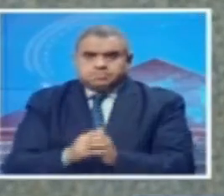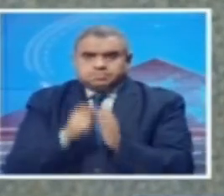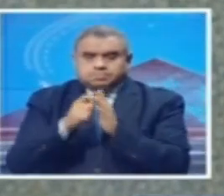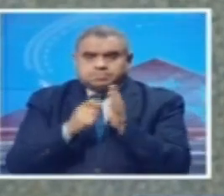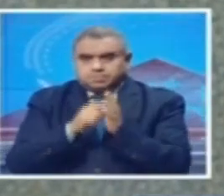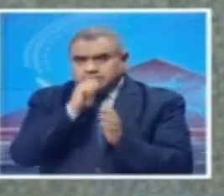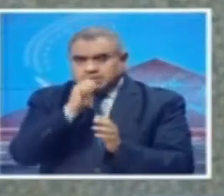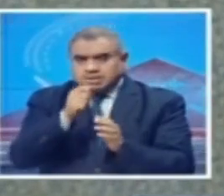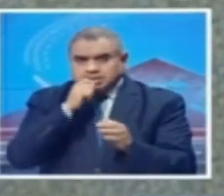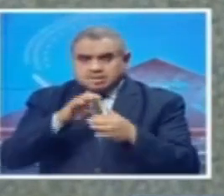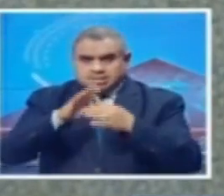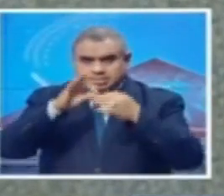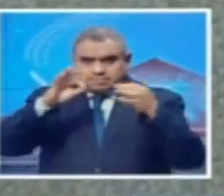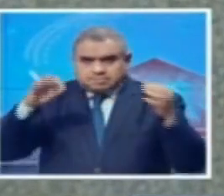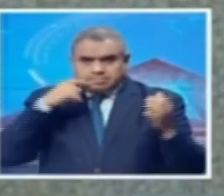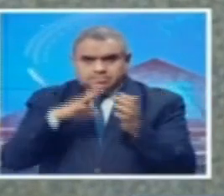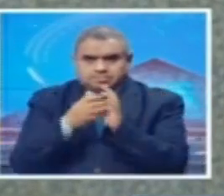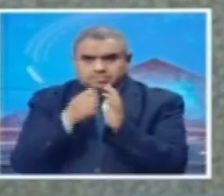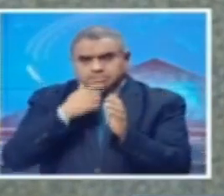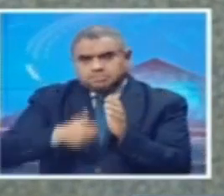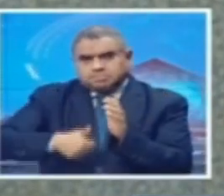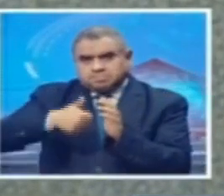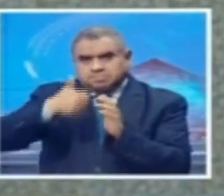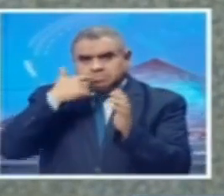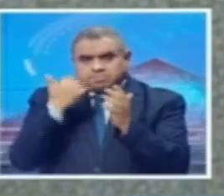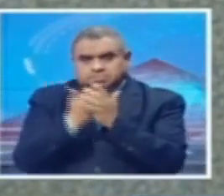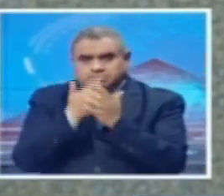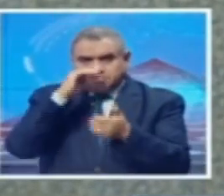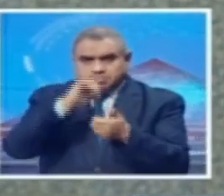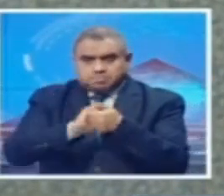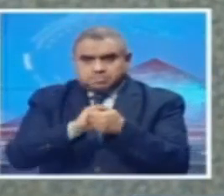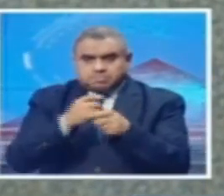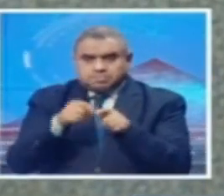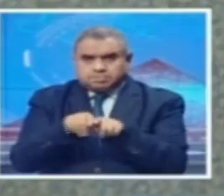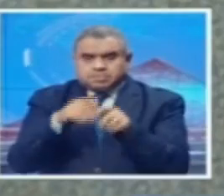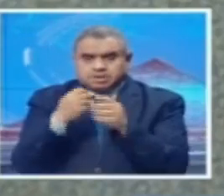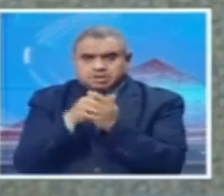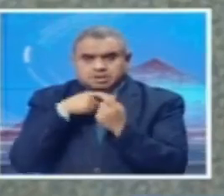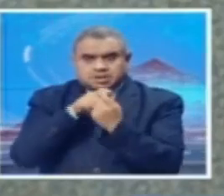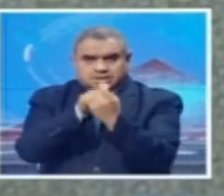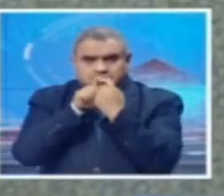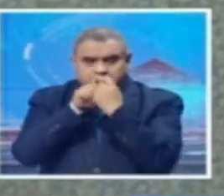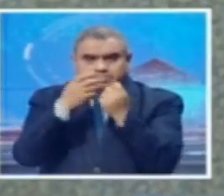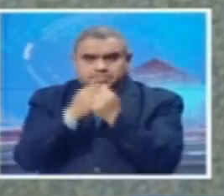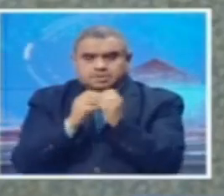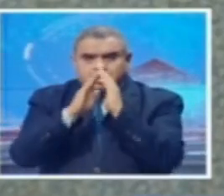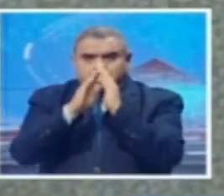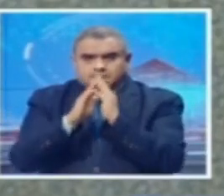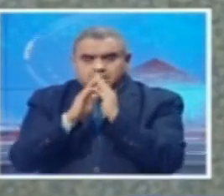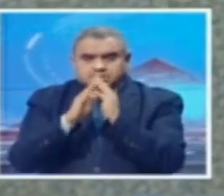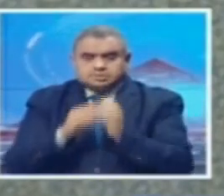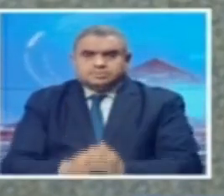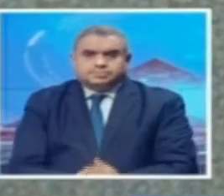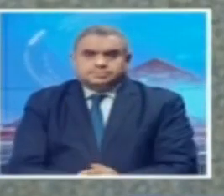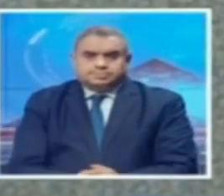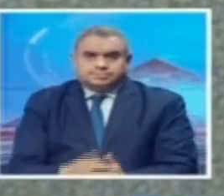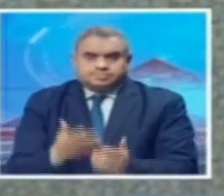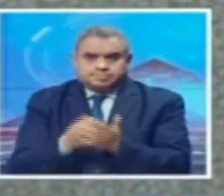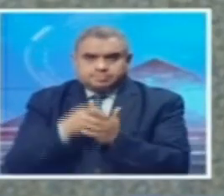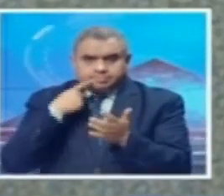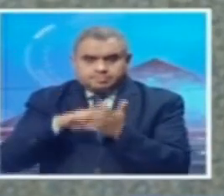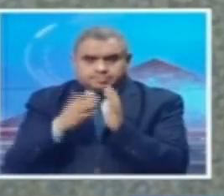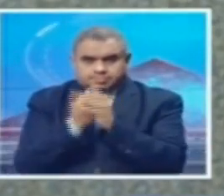والحديث بفهم كبير للظروف التي والتحديات التي تمر بها مصر، وأيضا الحاجة